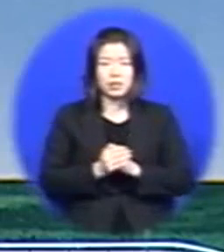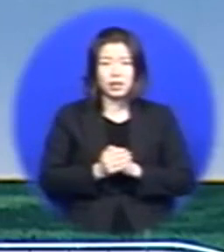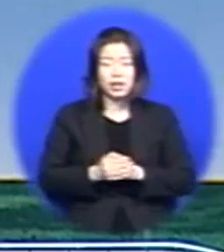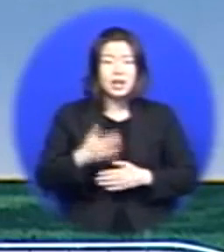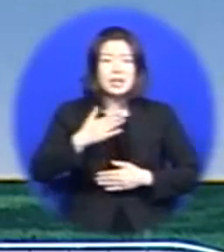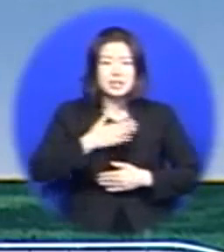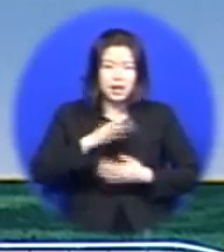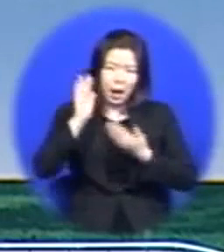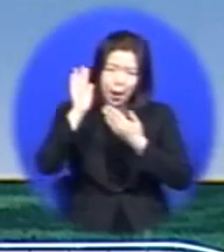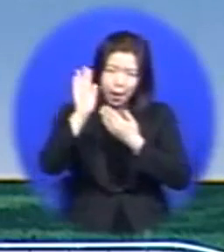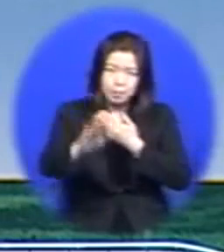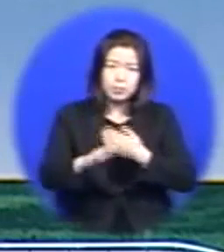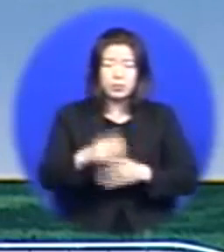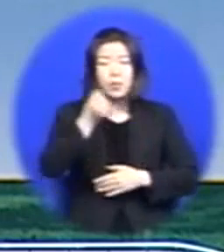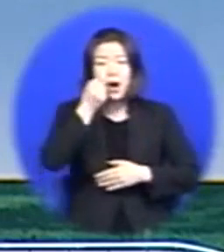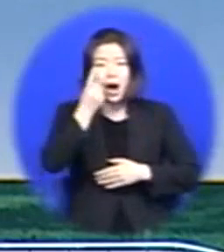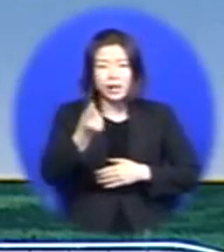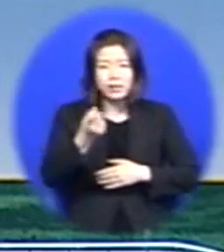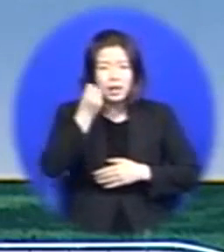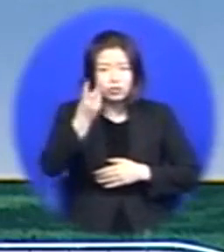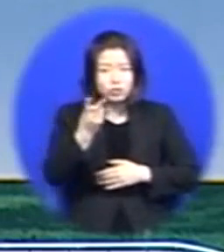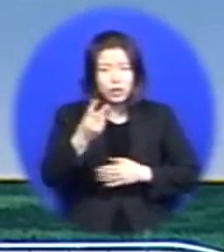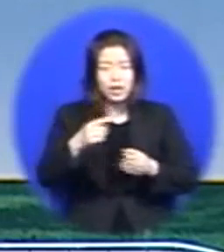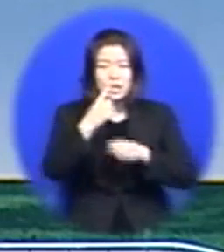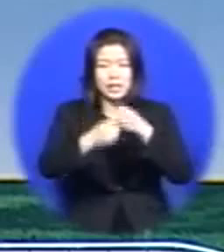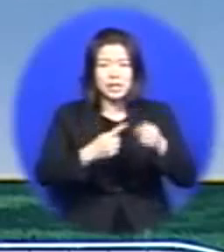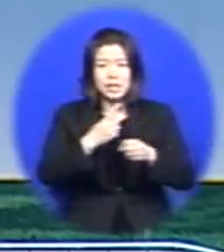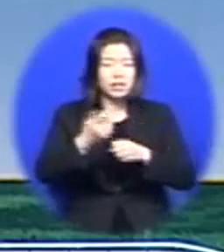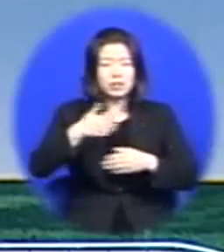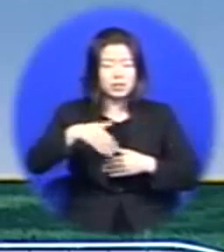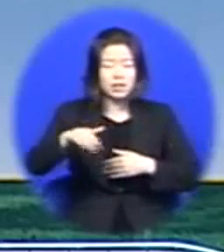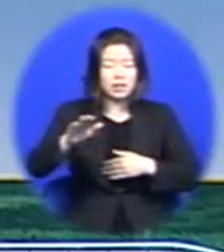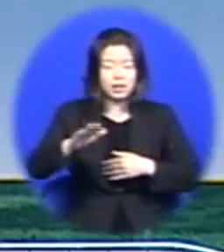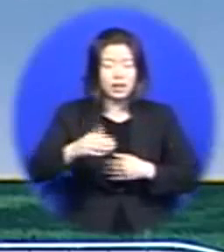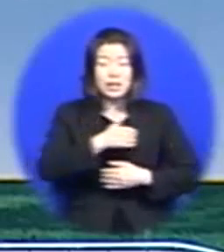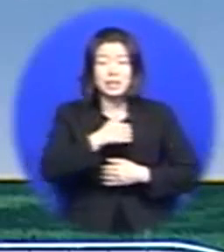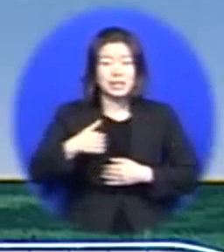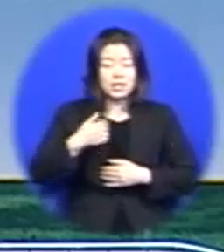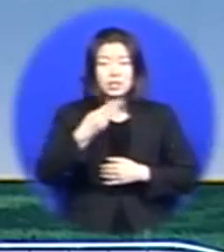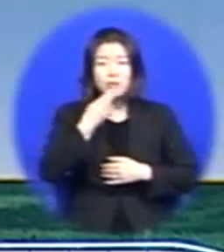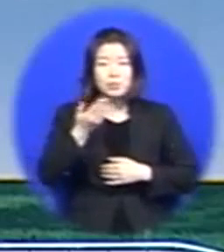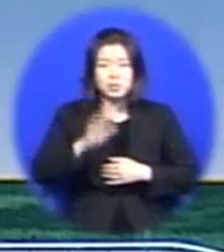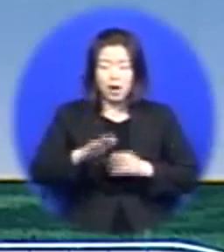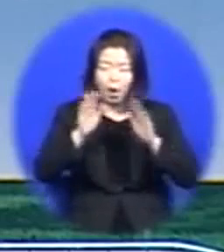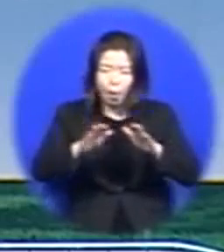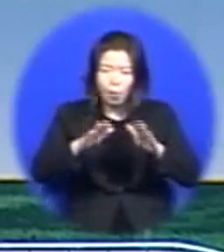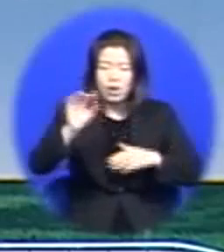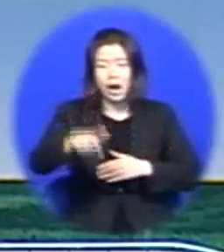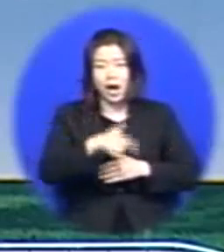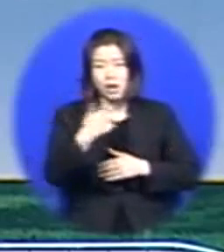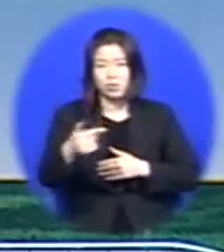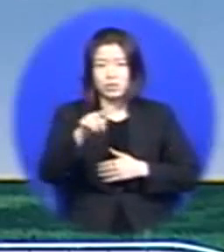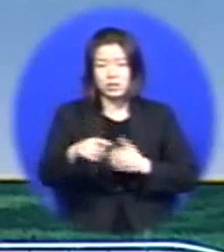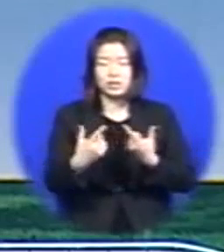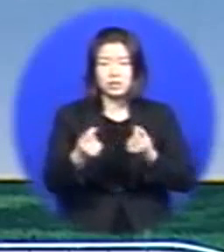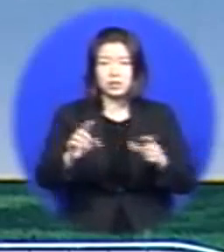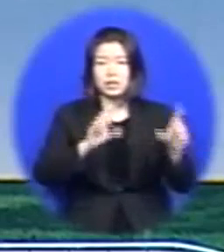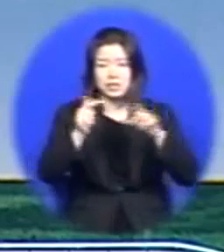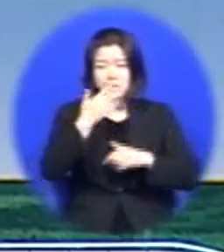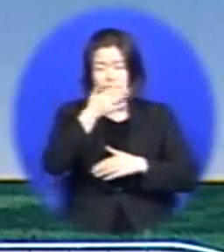제가 앞으로 한 달을, 두 달을, 1년을 살아갈 자신은 없지만 오늘 하루는 그렇게 살 수